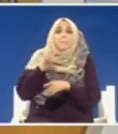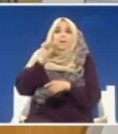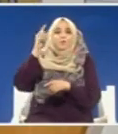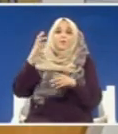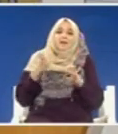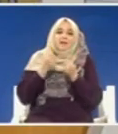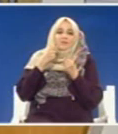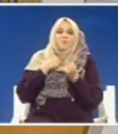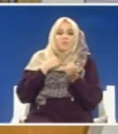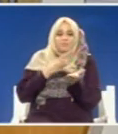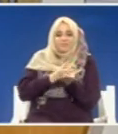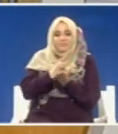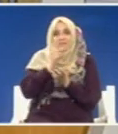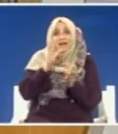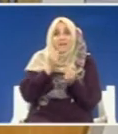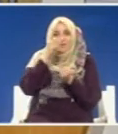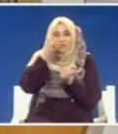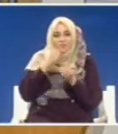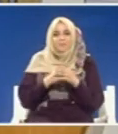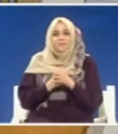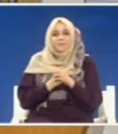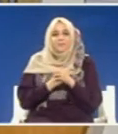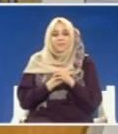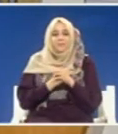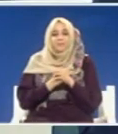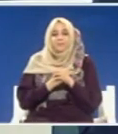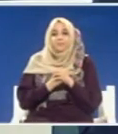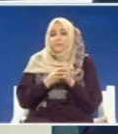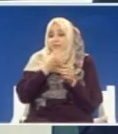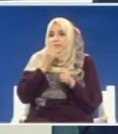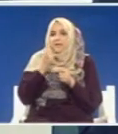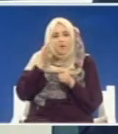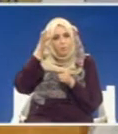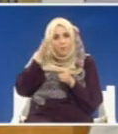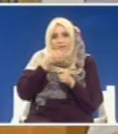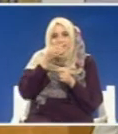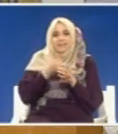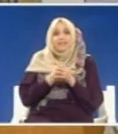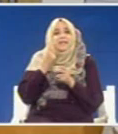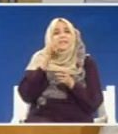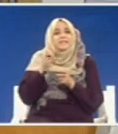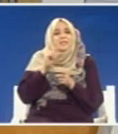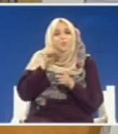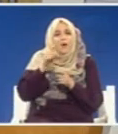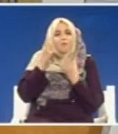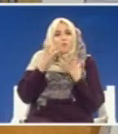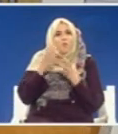يقول أحد العارفين بالله: إذا أردت أن تتعرف إلى حب الله